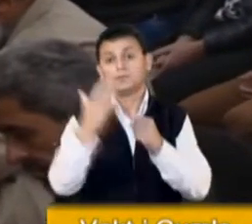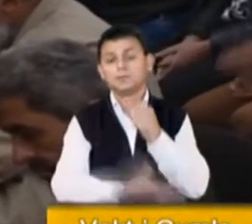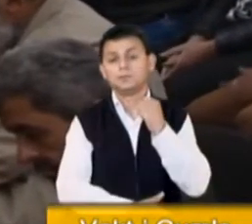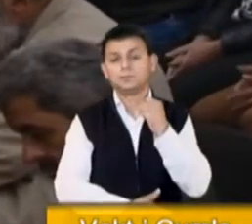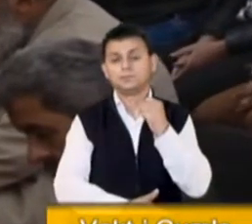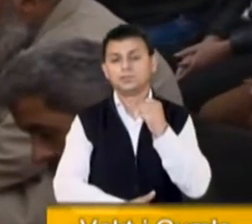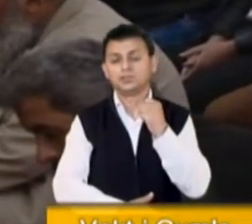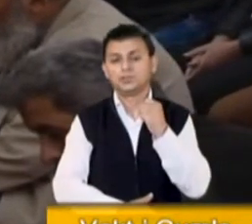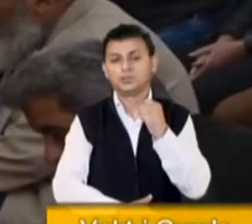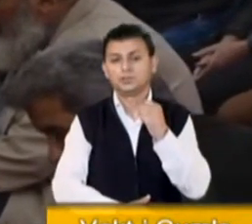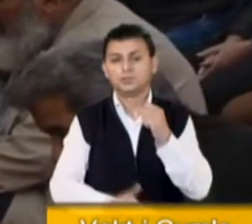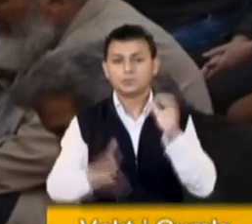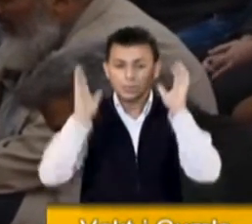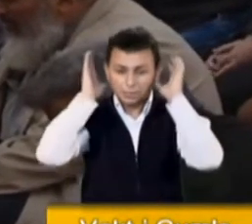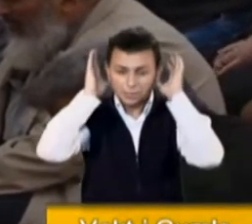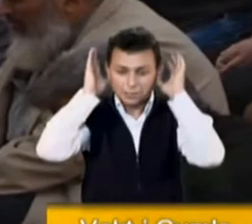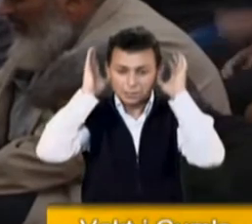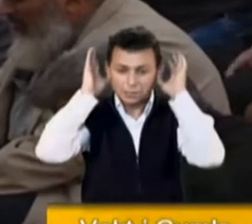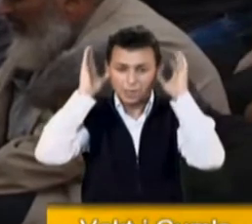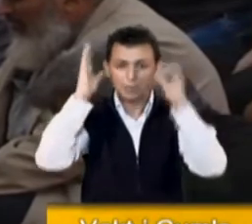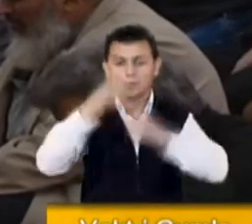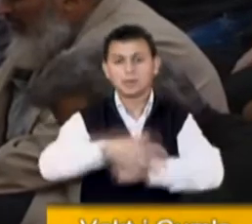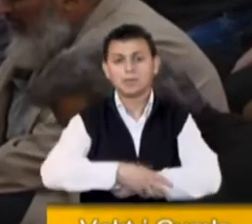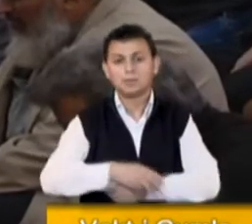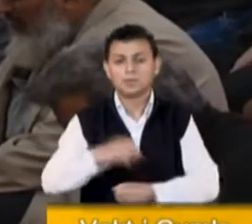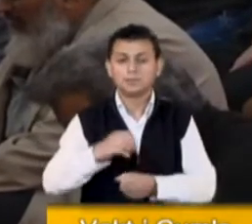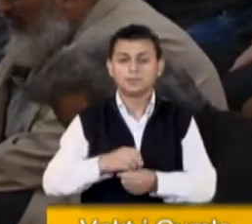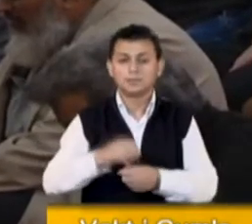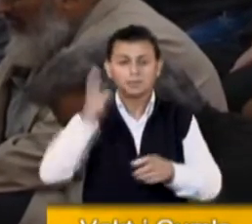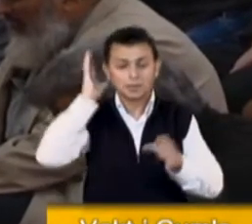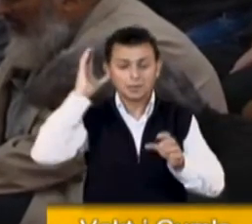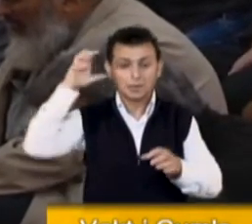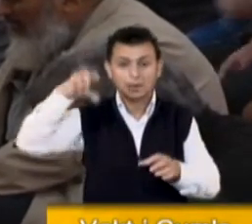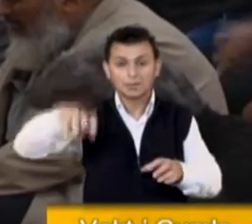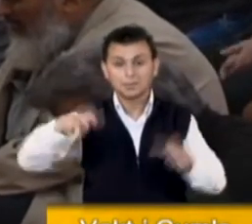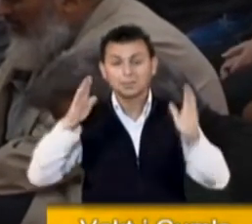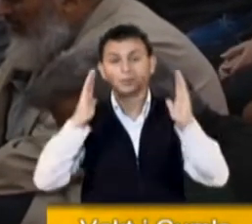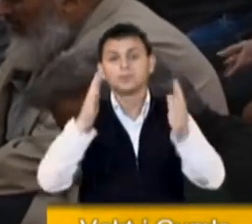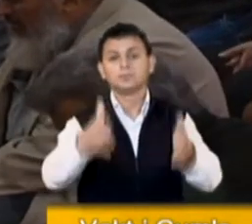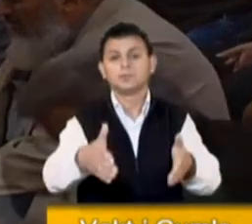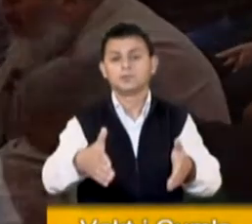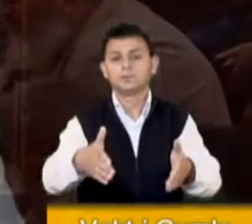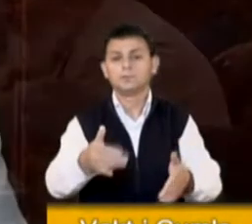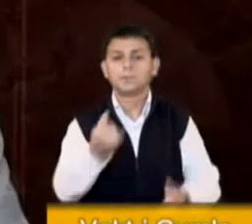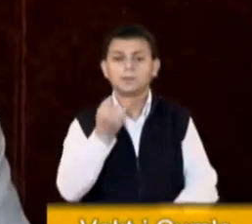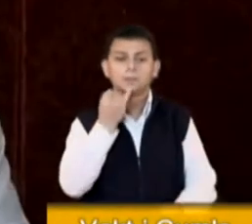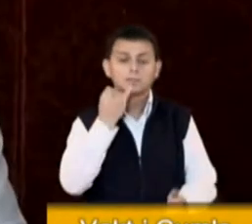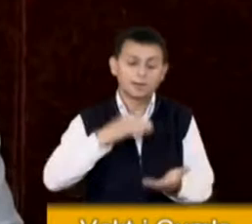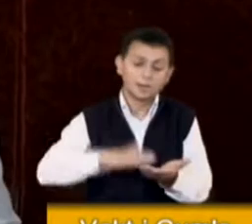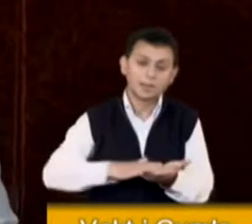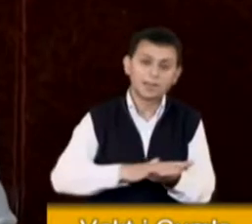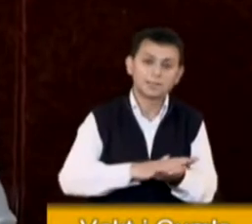girip çıkmak suretiyle aşındırması belki daha güzel olur, değil mi muhterem müminler? Misafirin ayakkabısını iğneyle